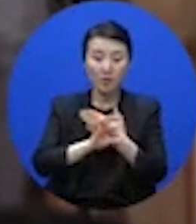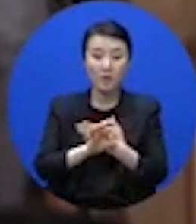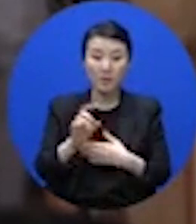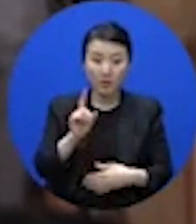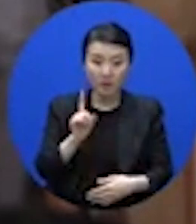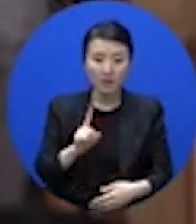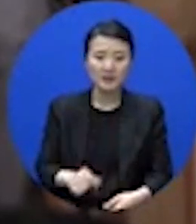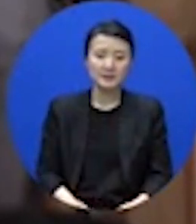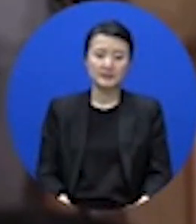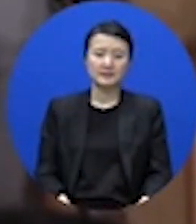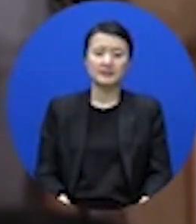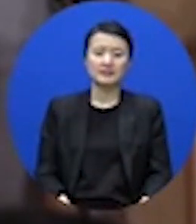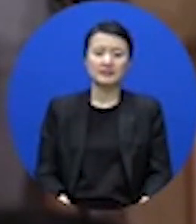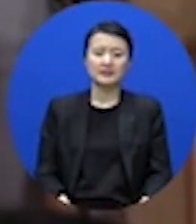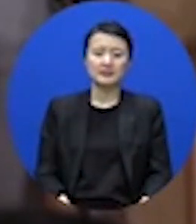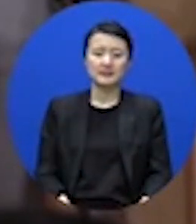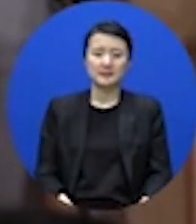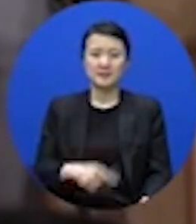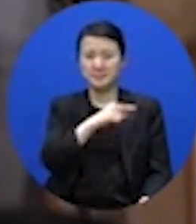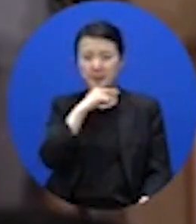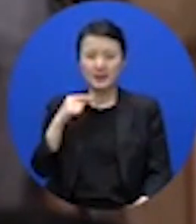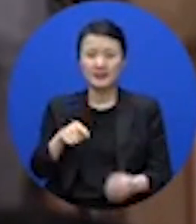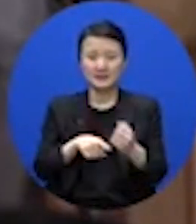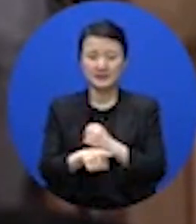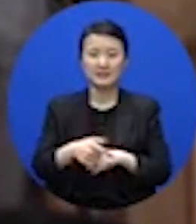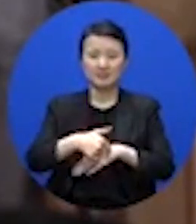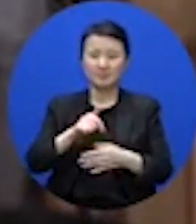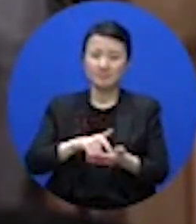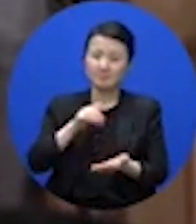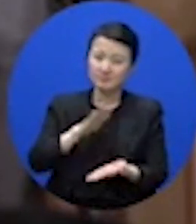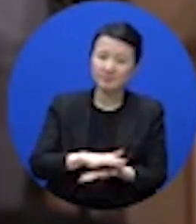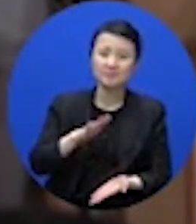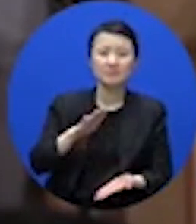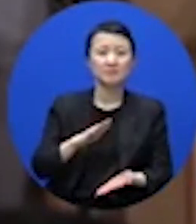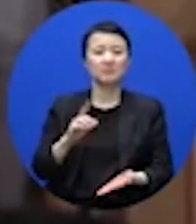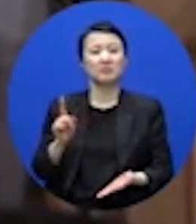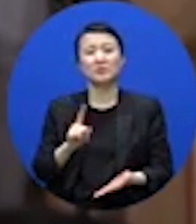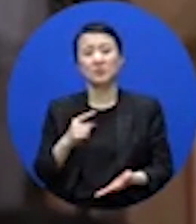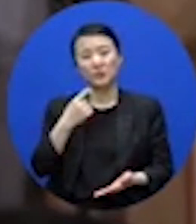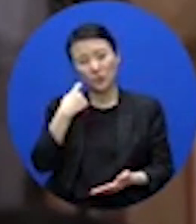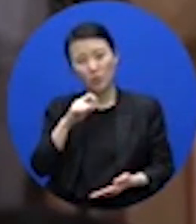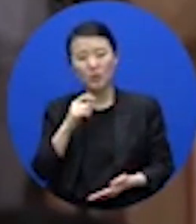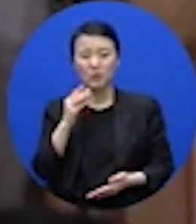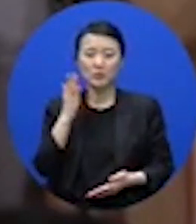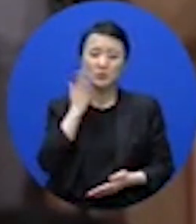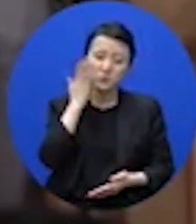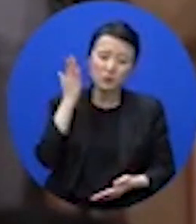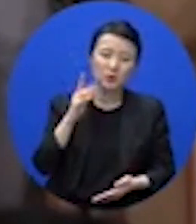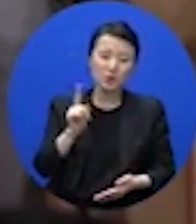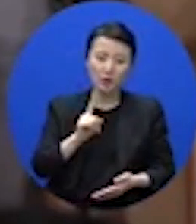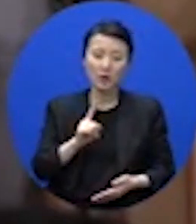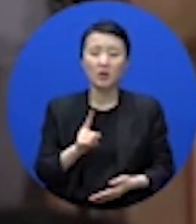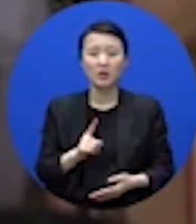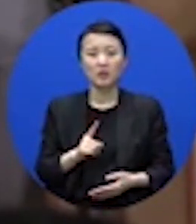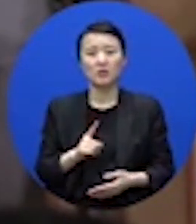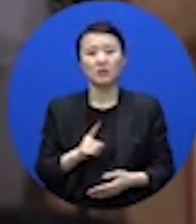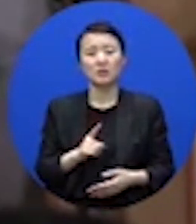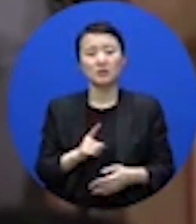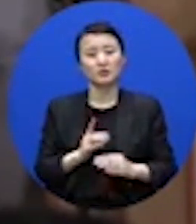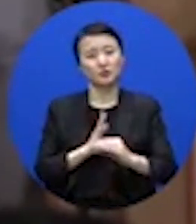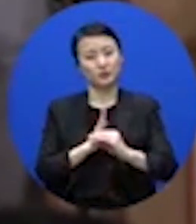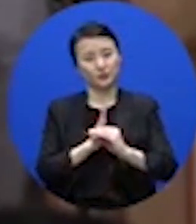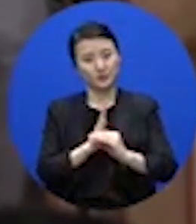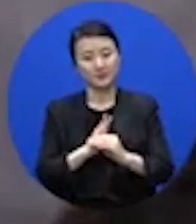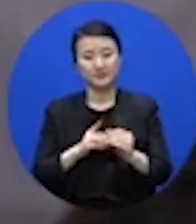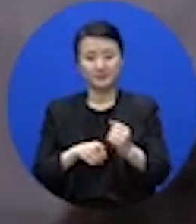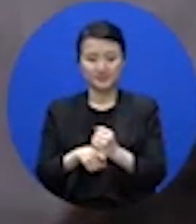그래서 발로 뛰는 거 열심히 사는 거. 그다음에 빨주노 올라오면서 뭐예요? 초록은 뉴트럴한 색깔이에요. 중심